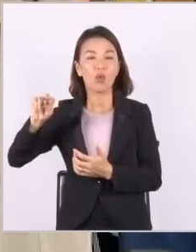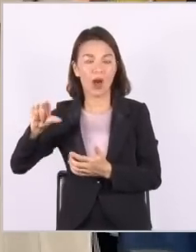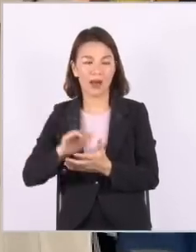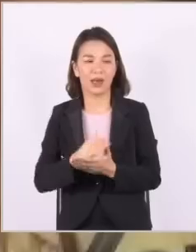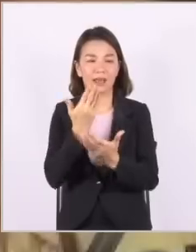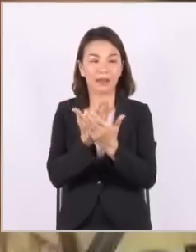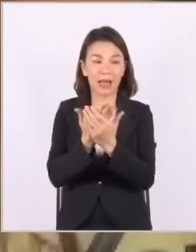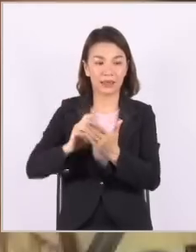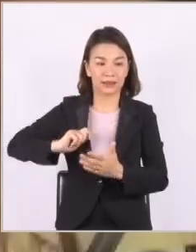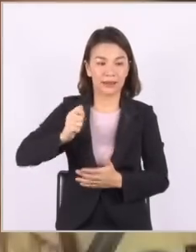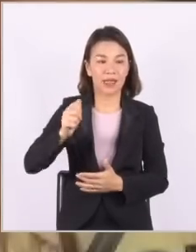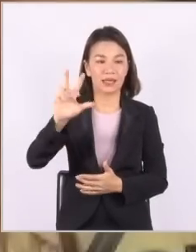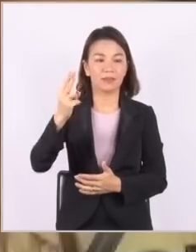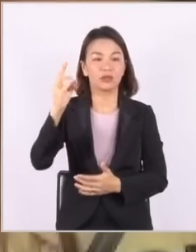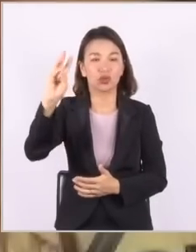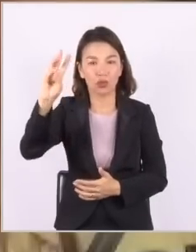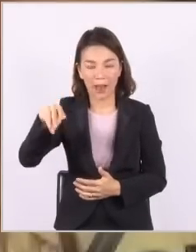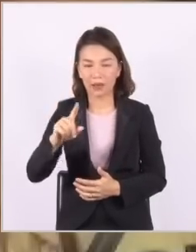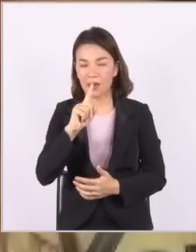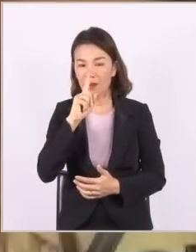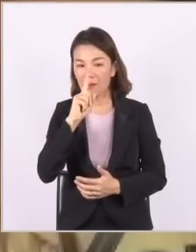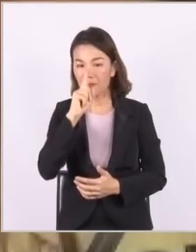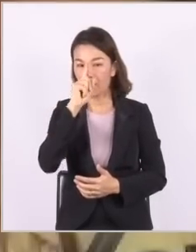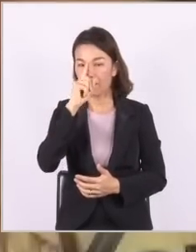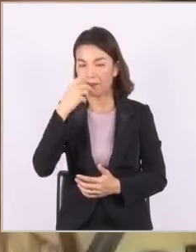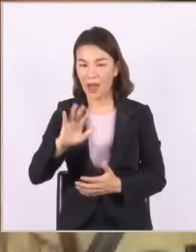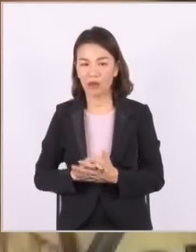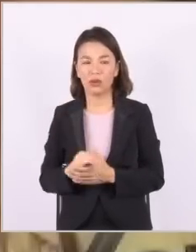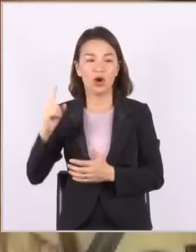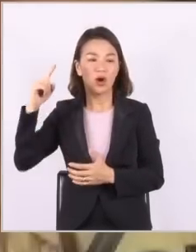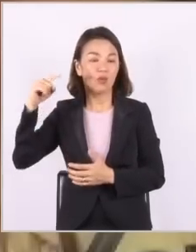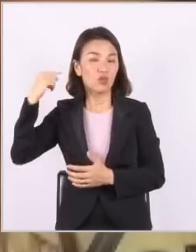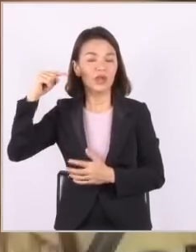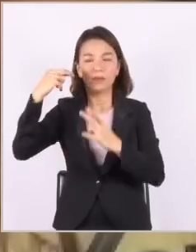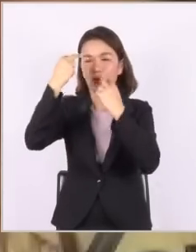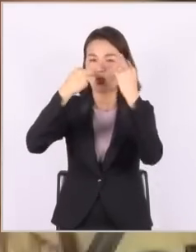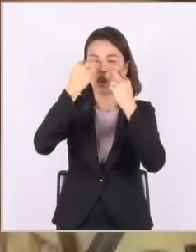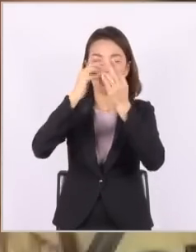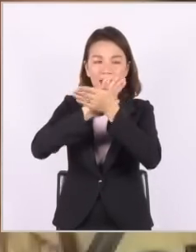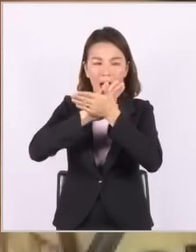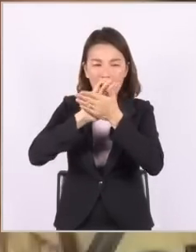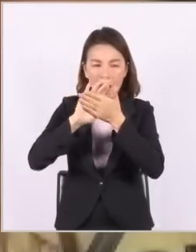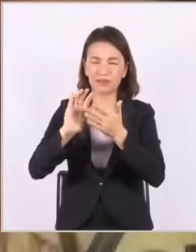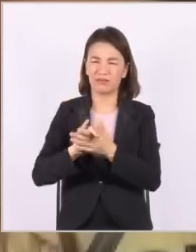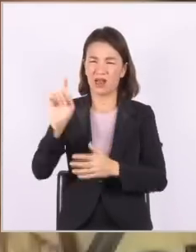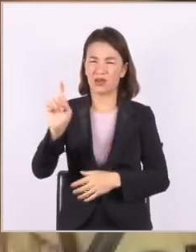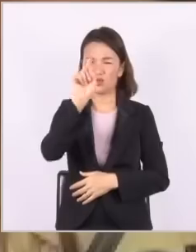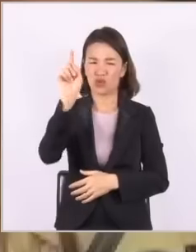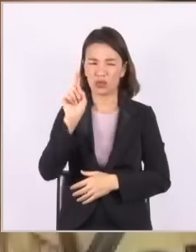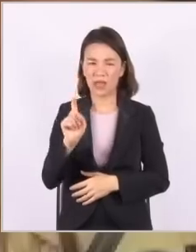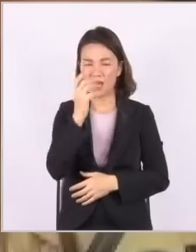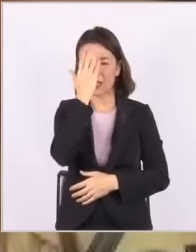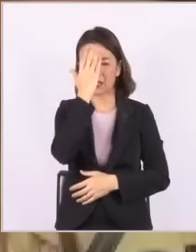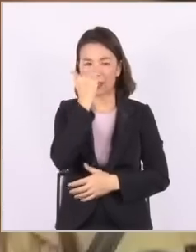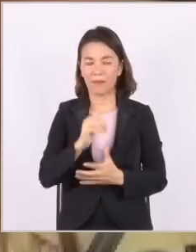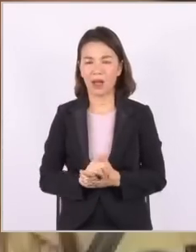หลังจากหมอเนี่ยทำให้เสร็จก็จะมีพนักงานมาทำความสะอาดดูแลต่อแล้วก็รู้สึกสงสัยว่าทำไมหมอเนี่ยไม่ทำ